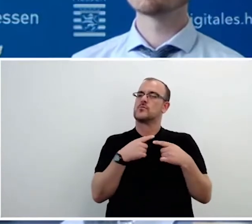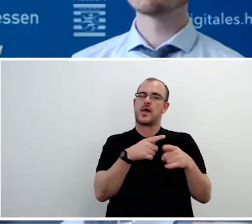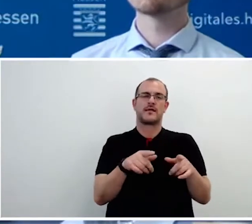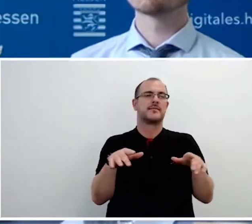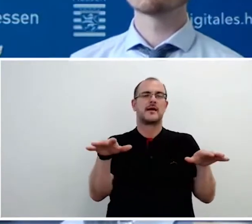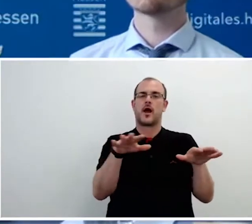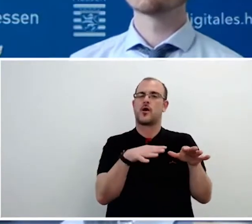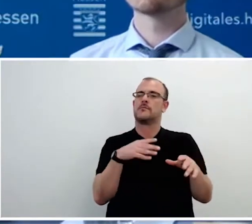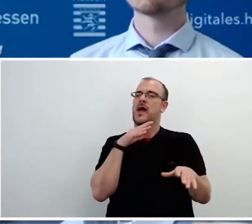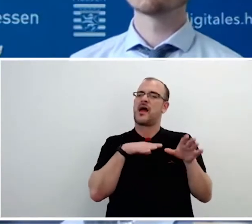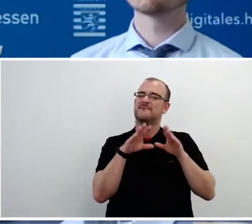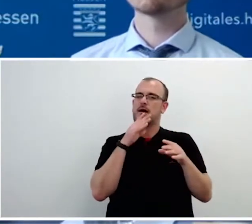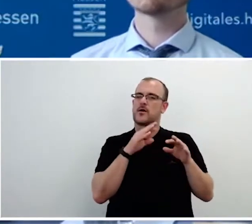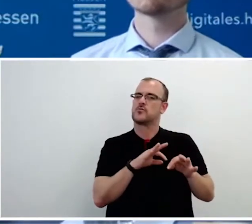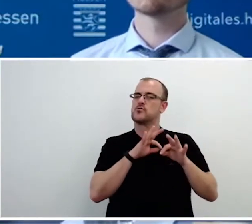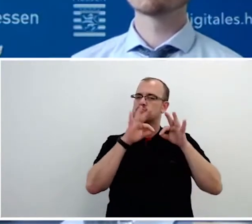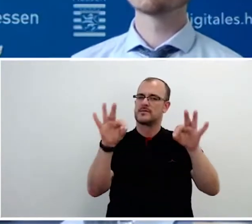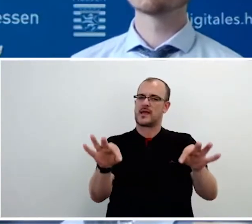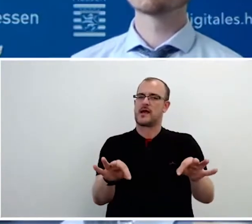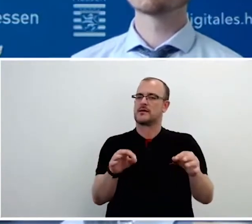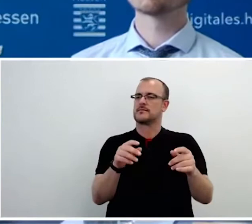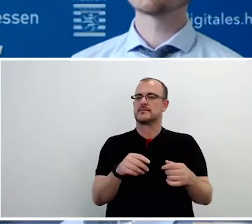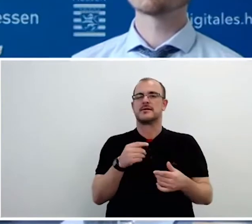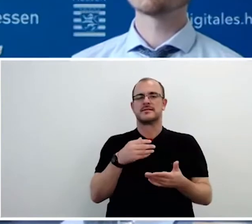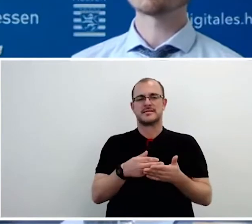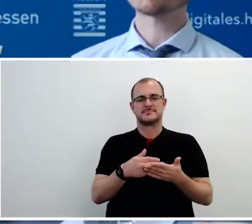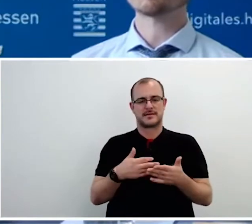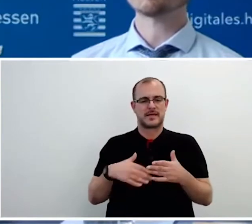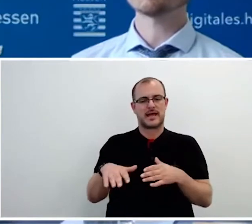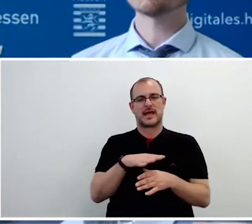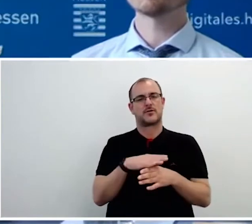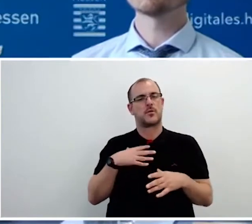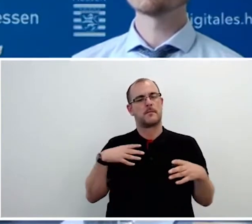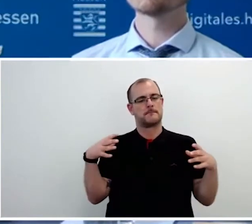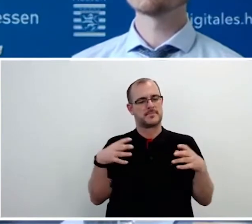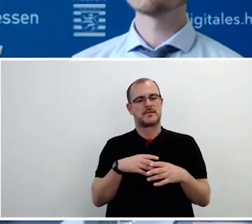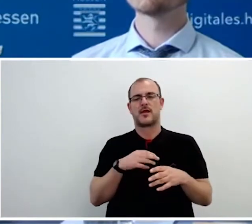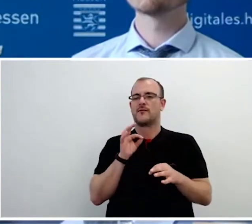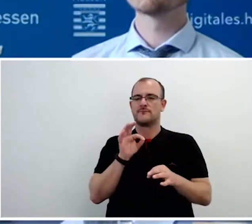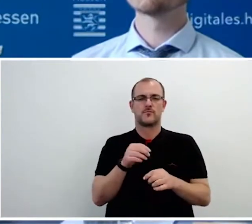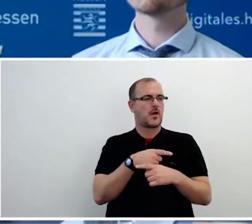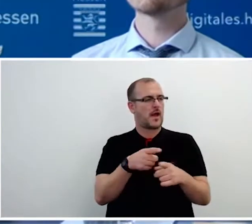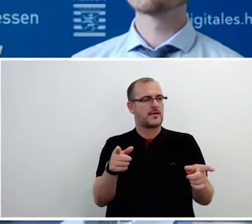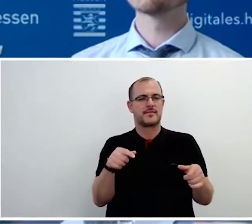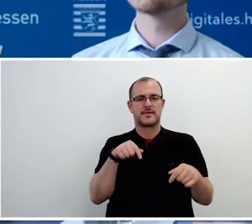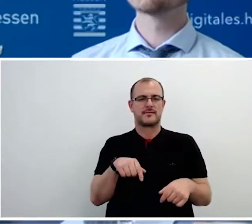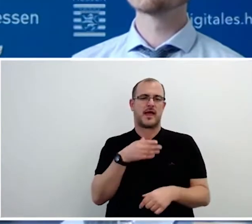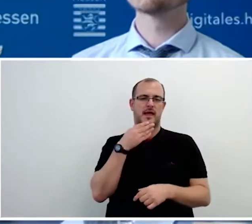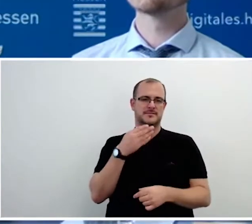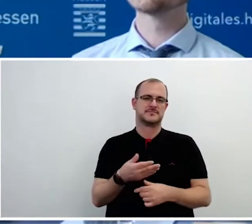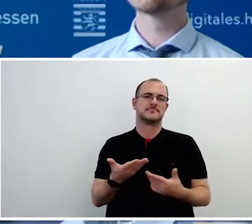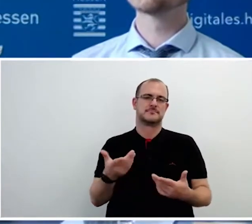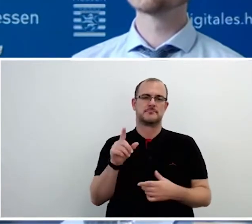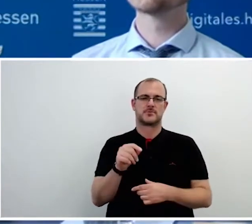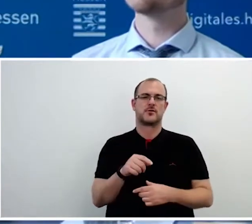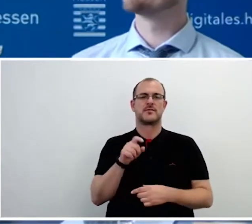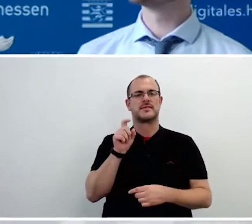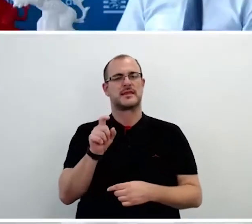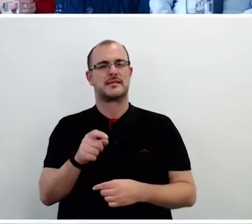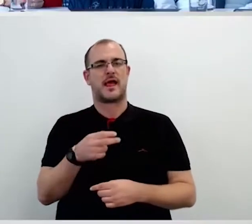Erfahrung zu übertragen. Und deswegen beginnen wir in der Region miteinander, füreinander in Hessen. Das heißt Digitales